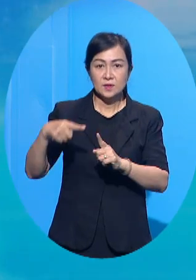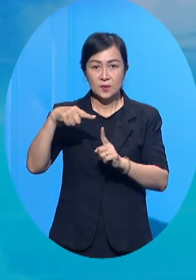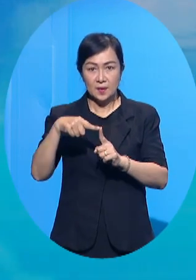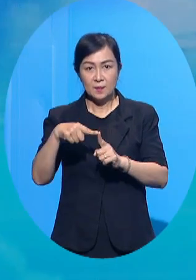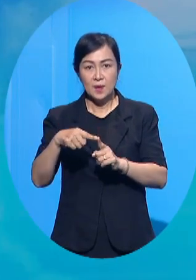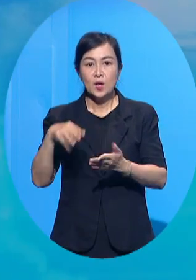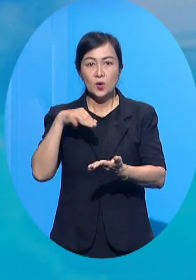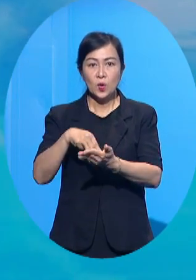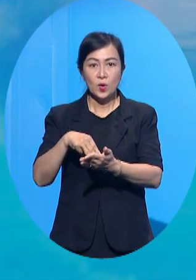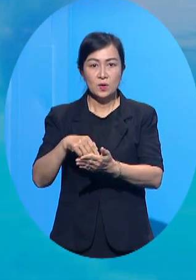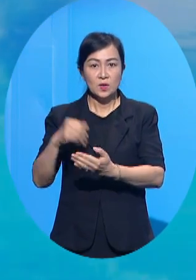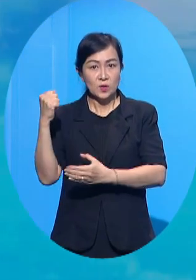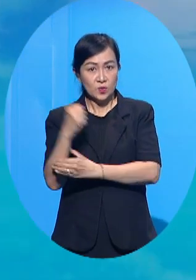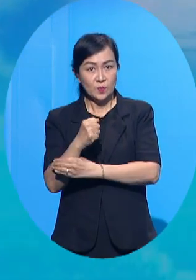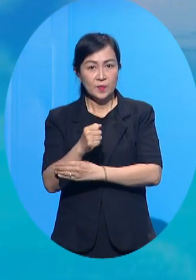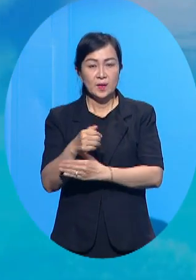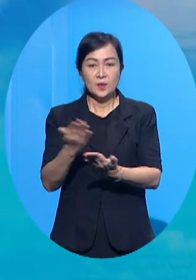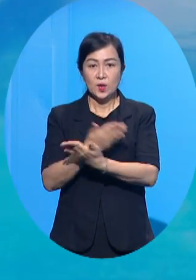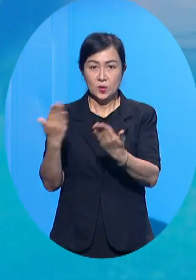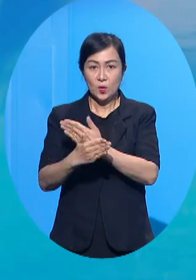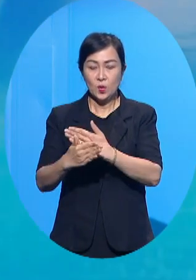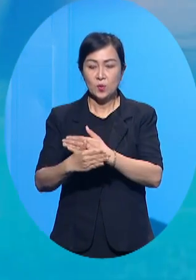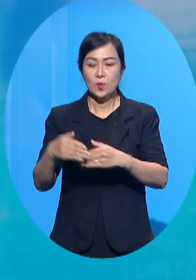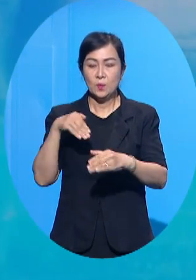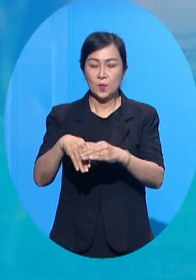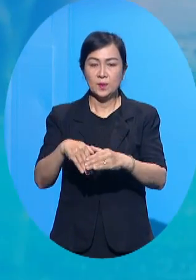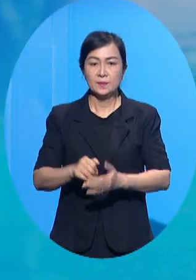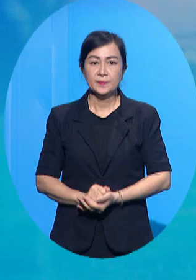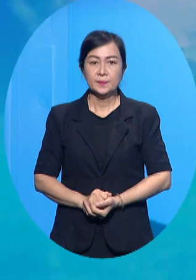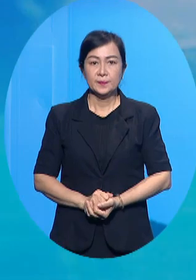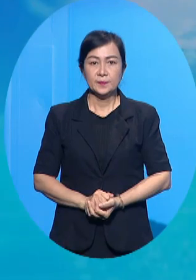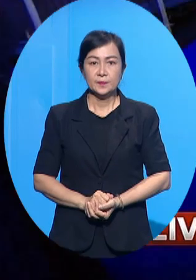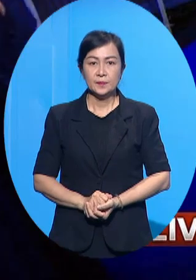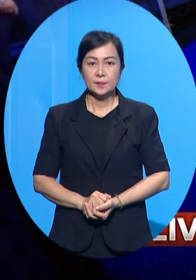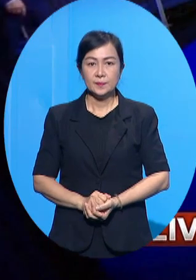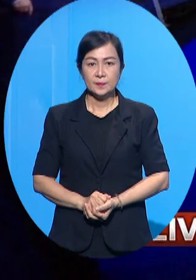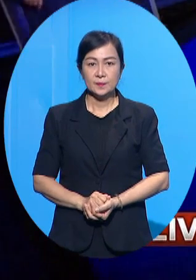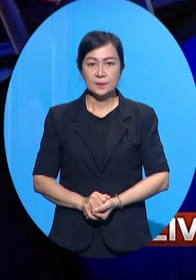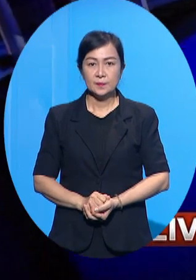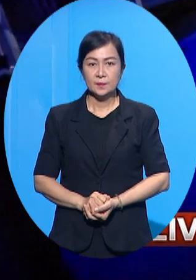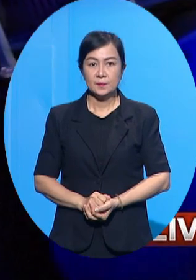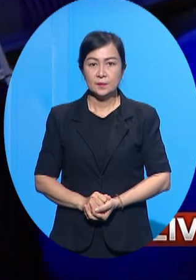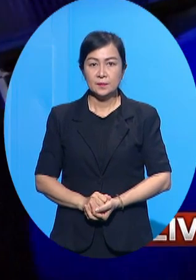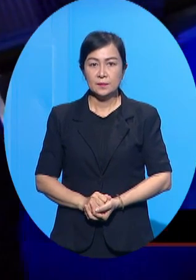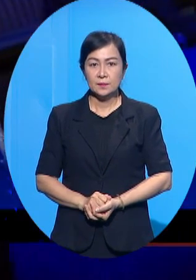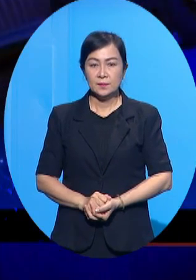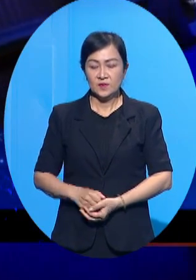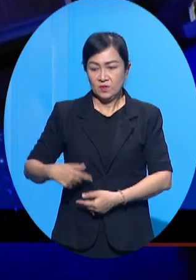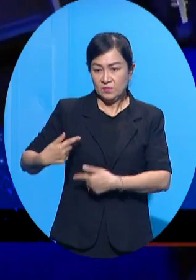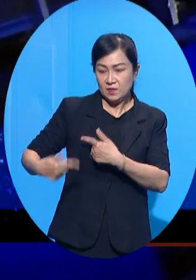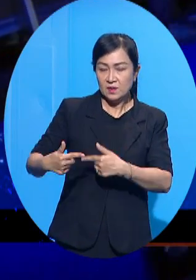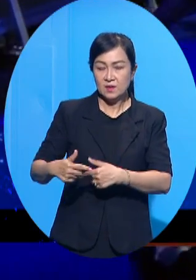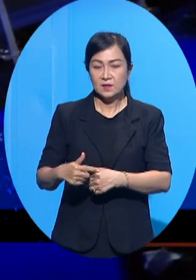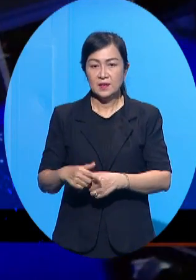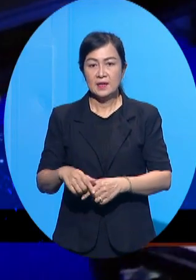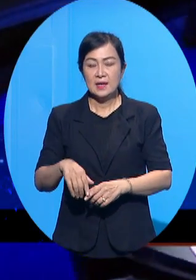tranh luận trực tiếp này được cho là cơ hội lớn nhất để thay đổi cuộc diện Cuộc bầu cử cuộc tranh luận